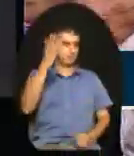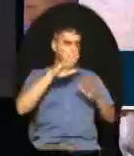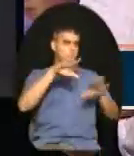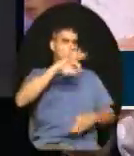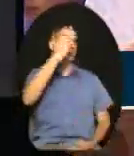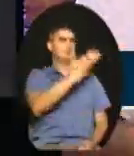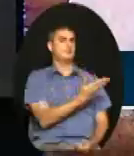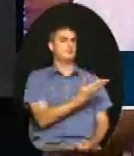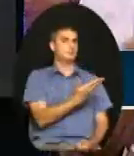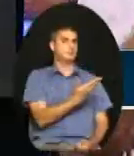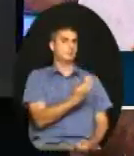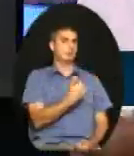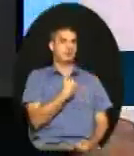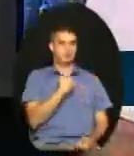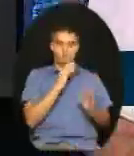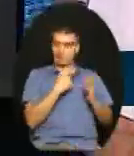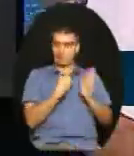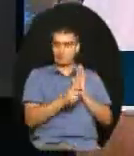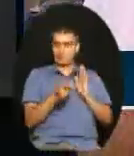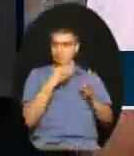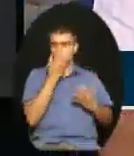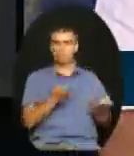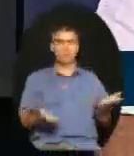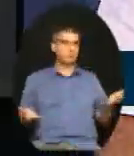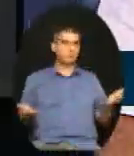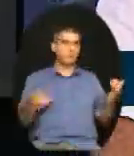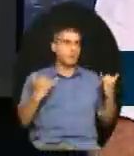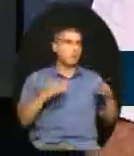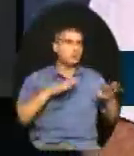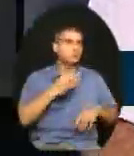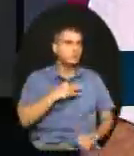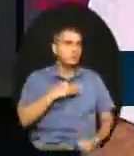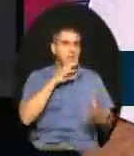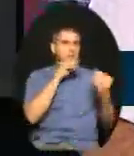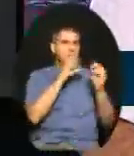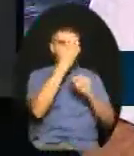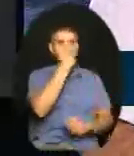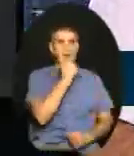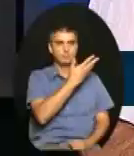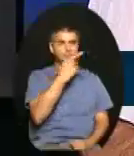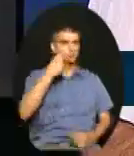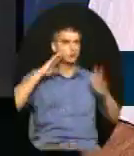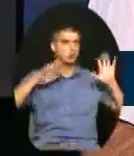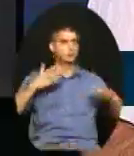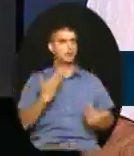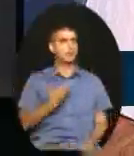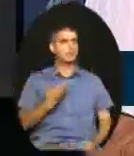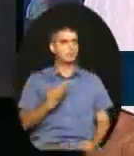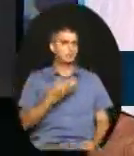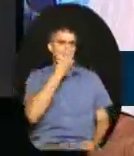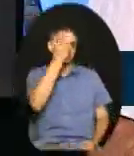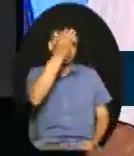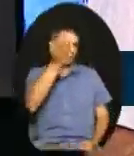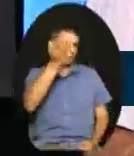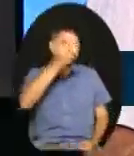ממשלה נבחרת. אני לא, אני בכלל פטור מהשאלה הזו. היום הממשלה שלנו מדברת עם החמאס ועם הג'יהאד האסלאמי. אז תשאלי